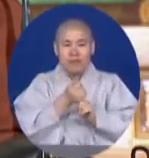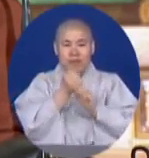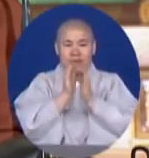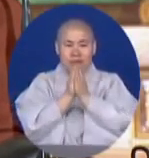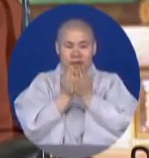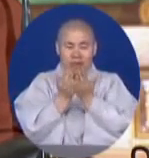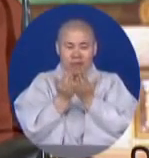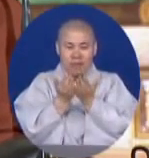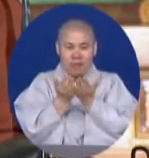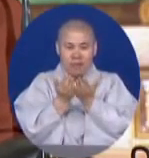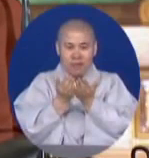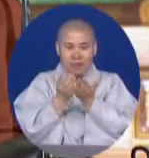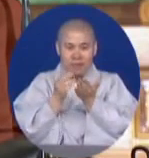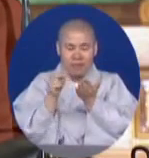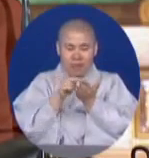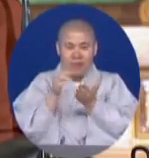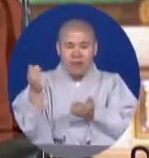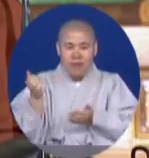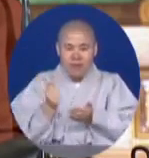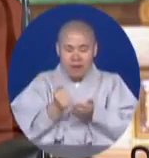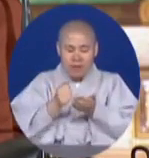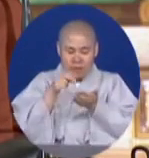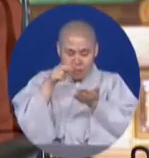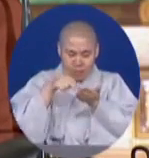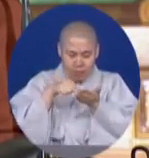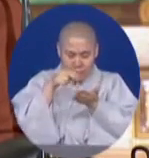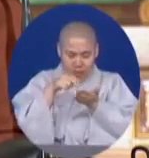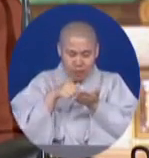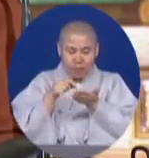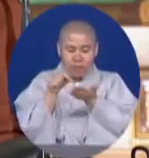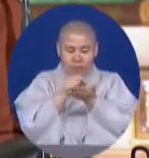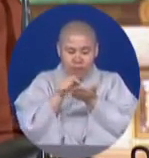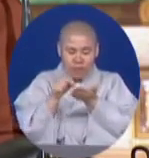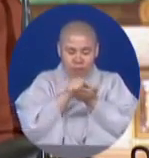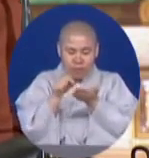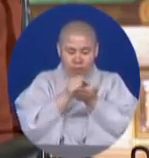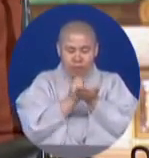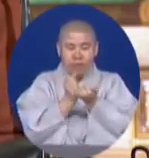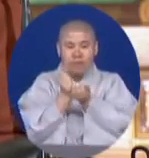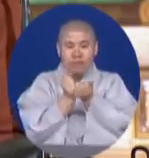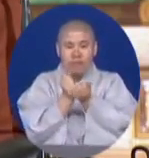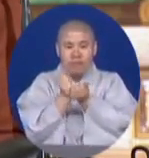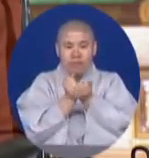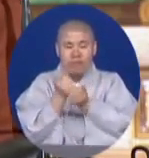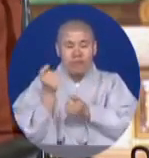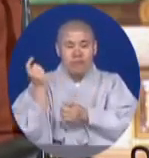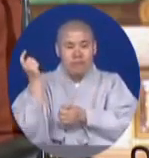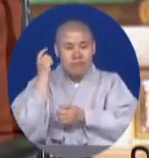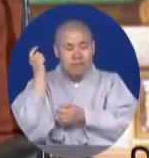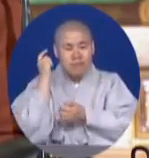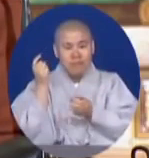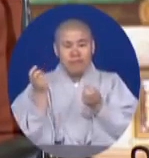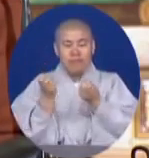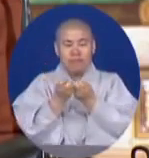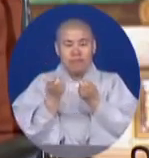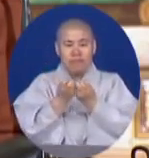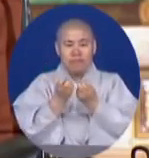경전을 수지, 독송, 서사, 해설, 이게 학습하는